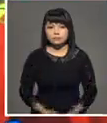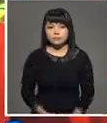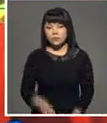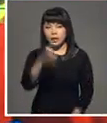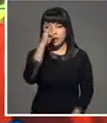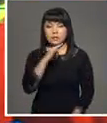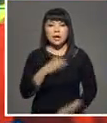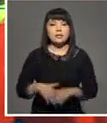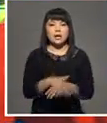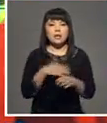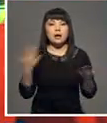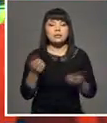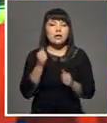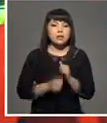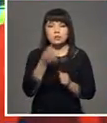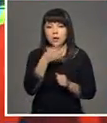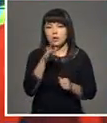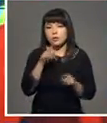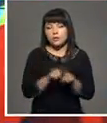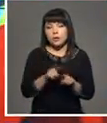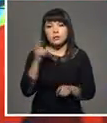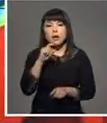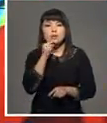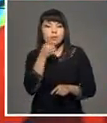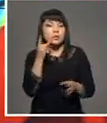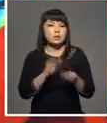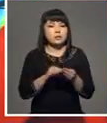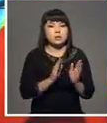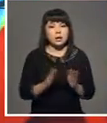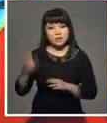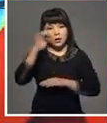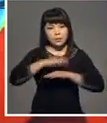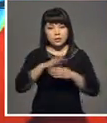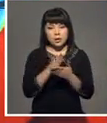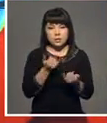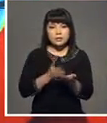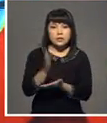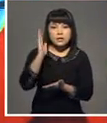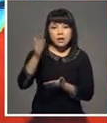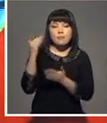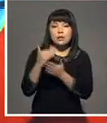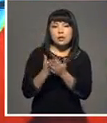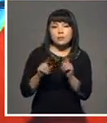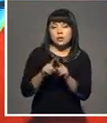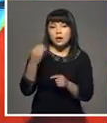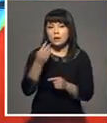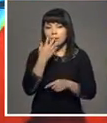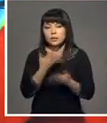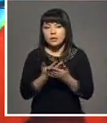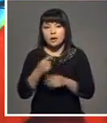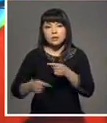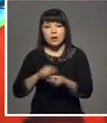Қазақ елі қай кезде де экономикалық тұрақтылығымен ерекшеленетін мемлекет. Көрегенділікпен құрылған стратегиялық даму бағдарламаларының арқасында